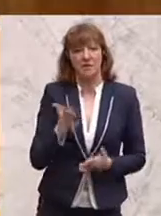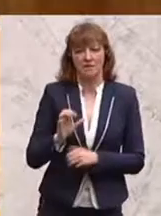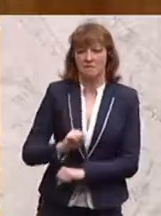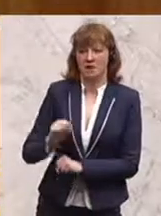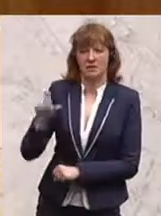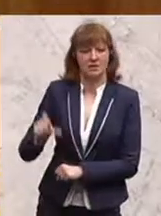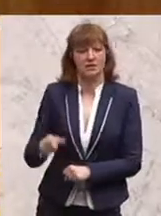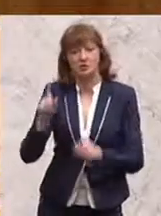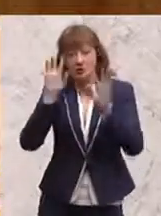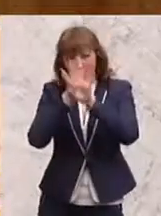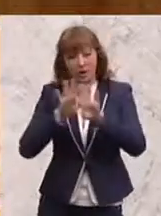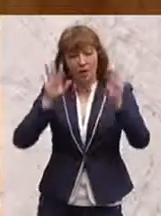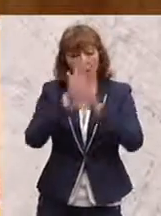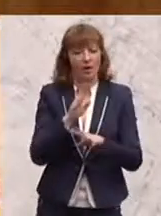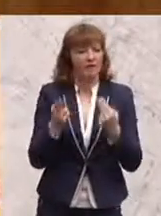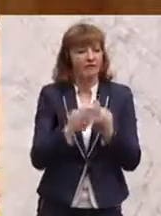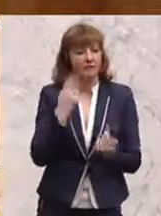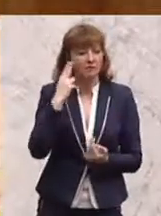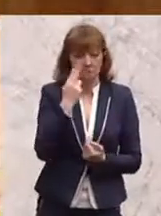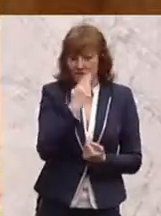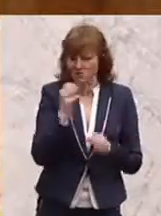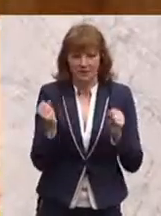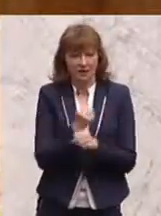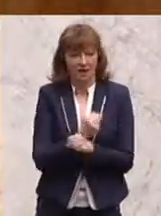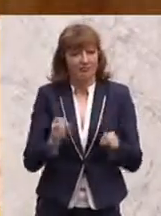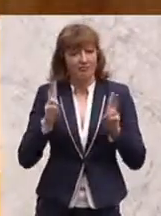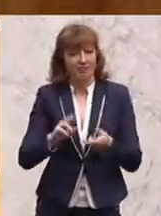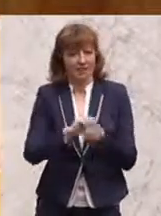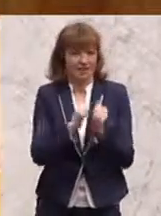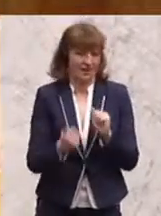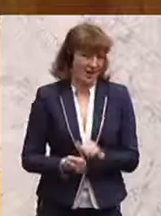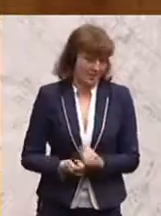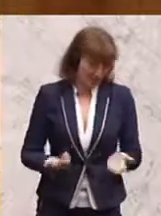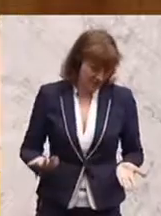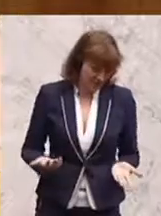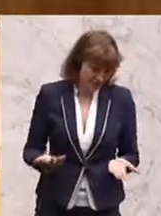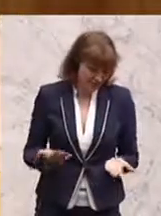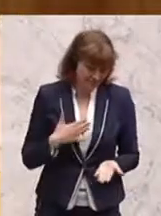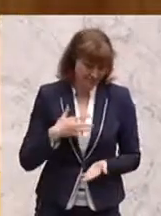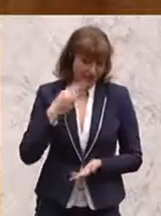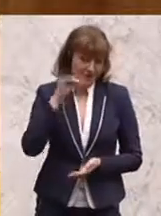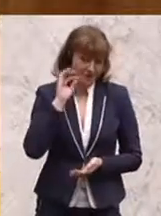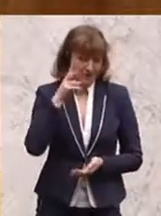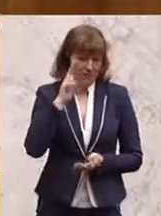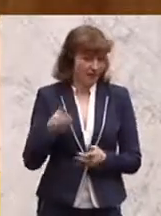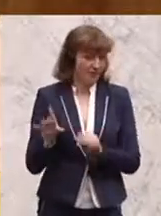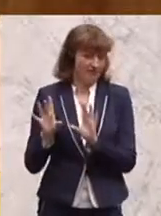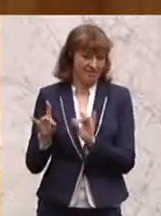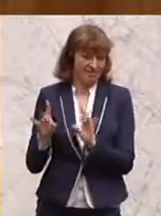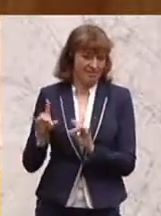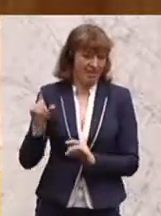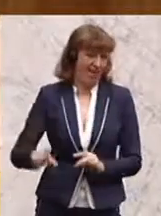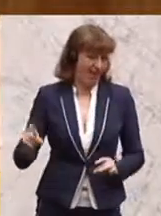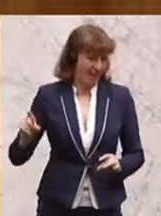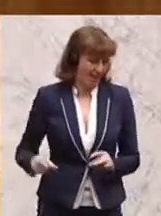der sieht so schlecht, der ist fast blind, der kann ja gar nicht wirklich kämpfen. Meine Damen und Herren, es sind die Täter.